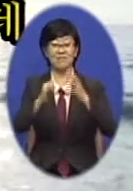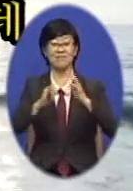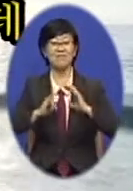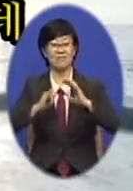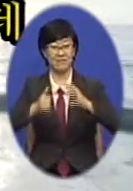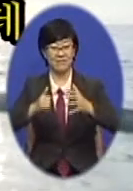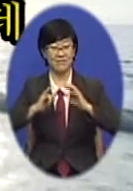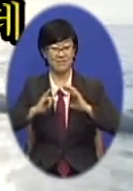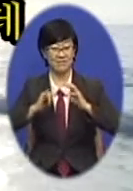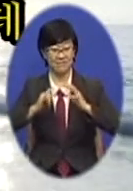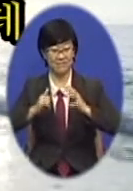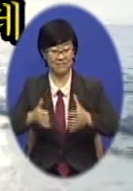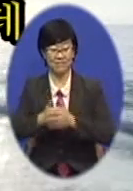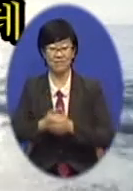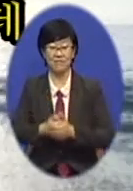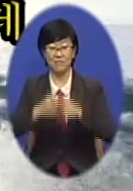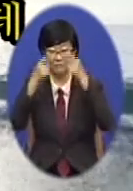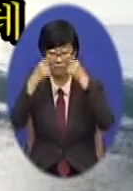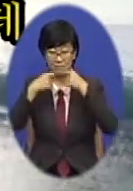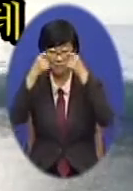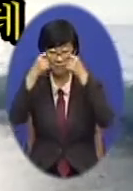웃다가도 한 세상이고